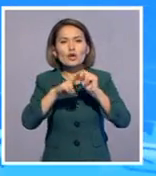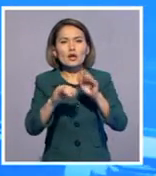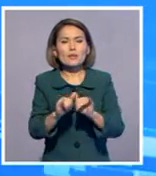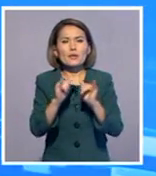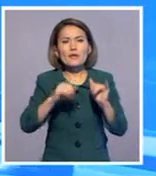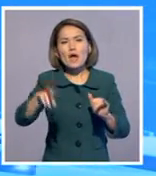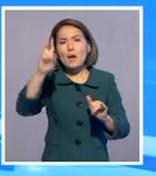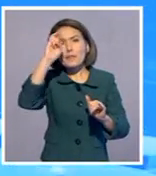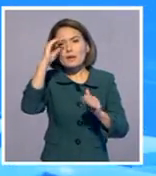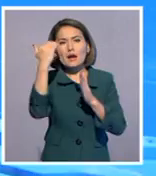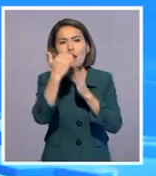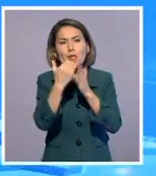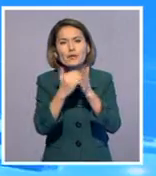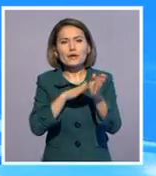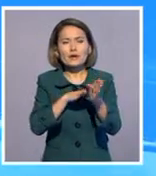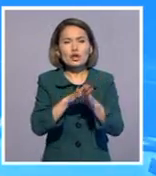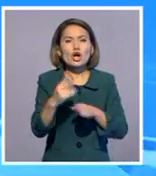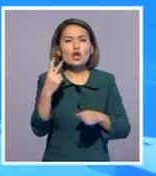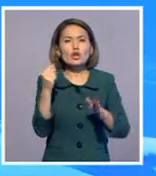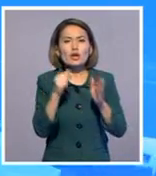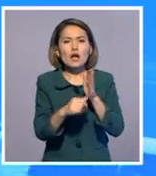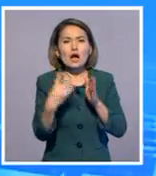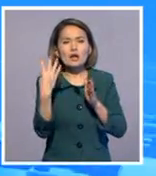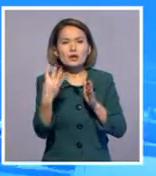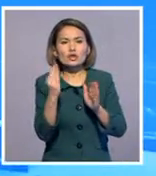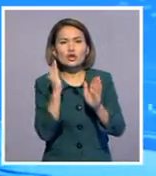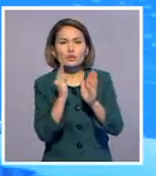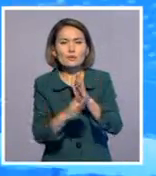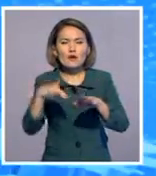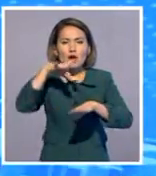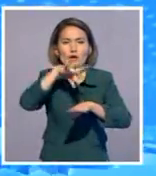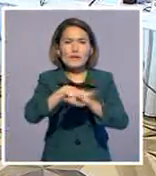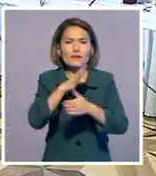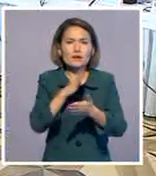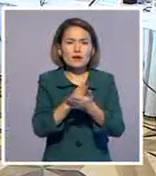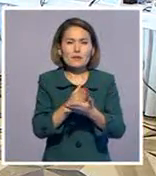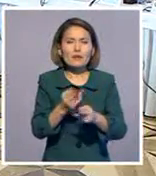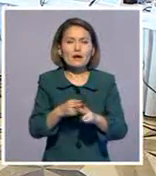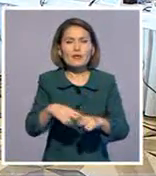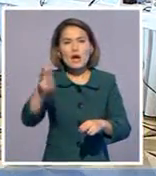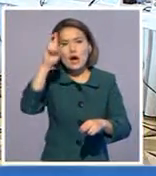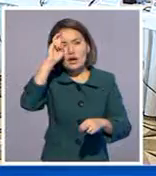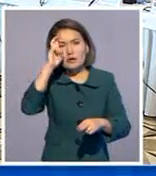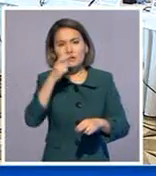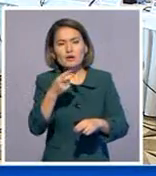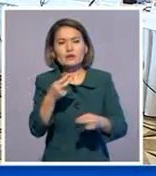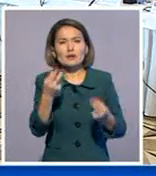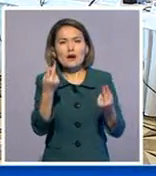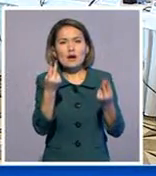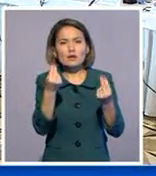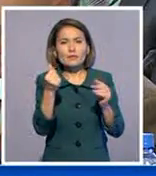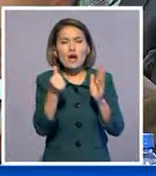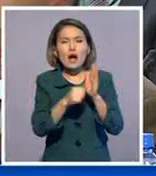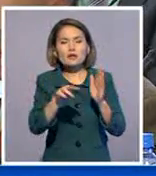мемлекеттік бағдарламаларды жүзеге асыру кезінде 264 жемқорлық фактісі тіркелген. Салдарынан ел қазынасына 6 миллиард теңге залал